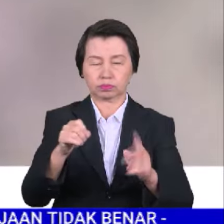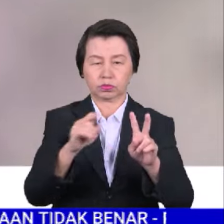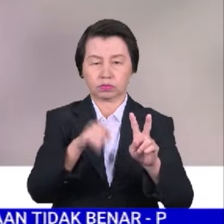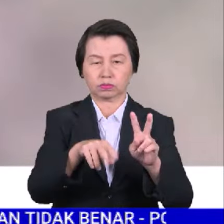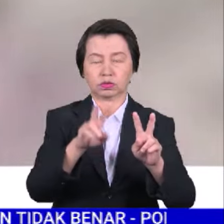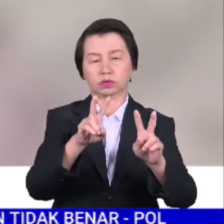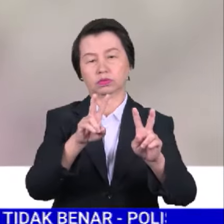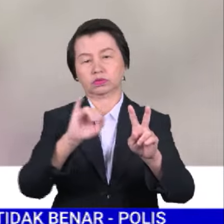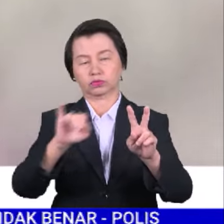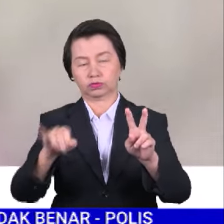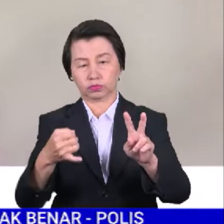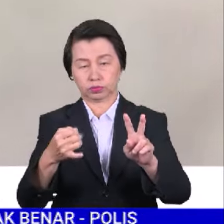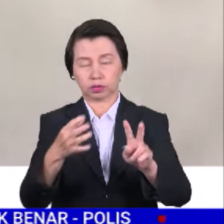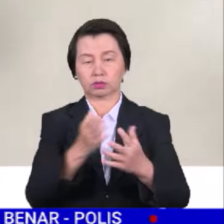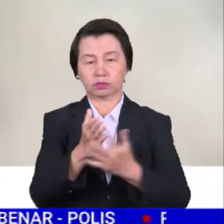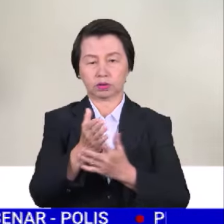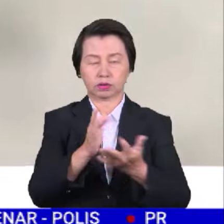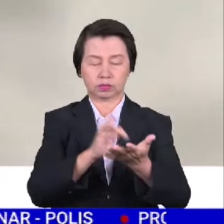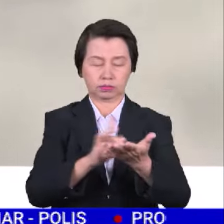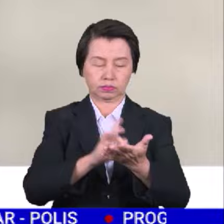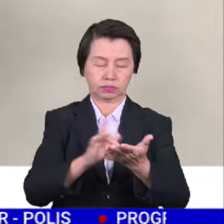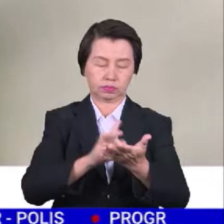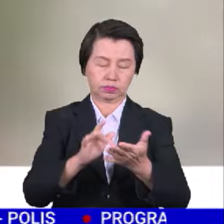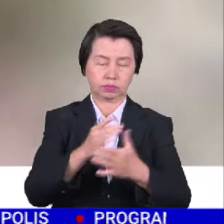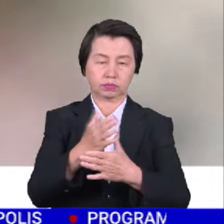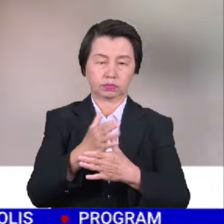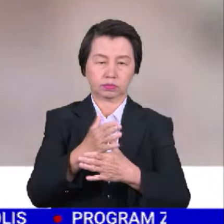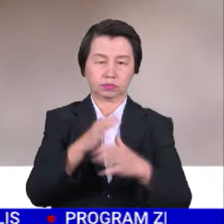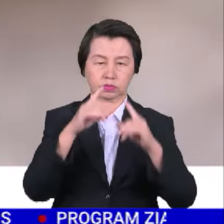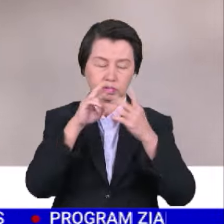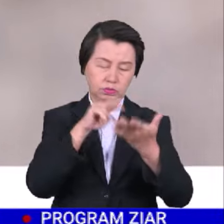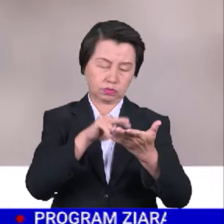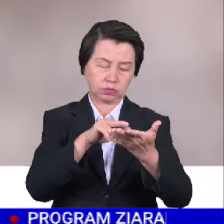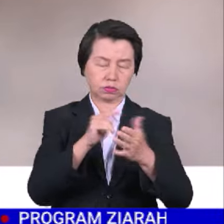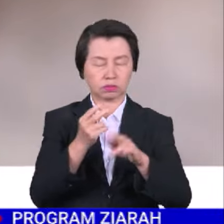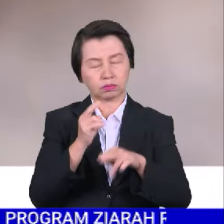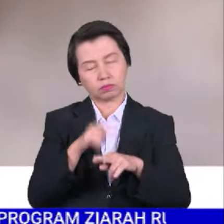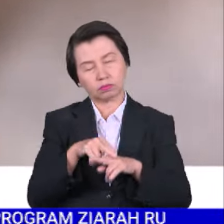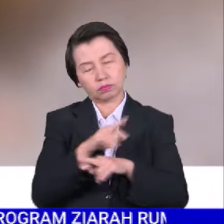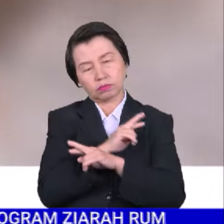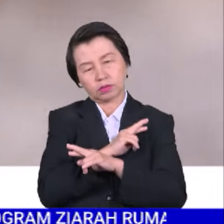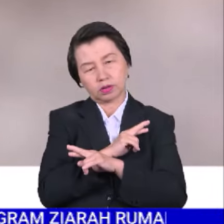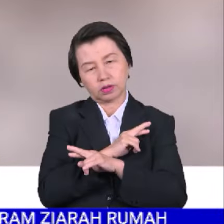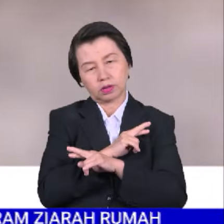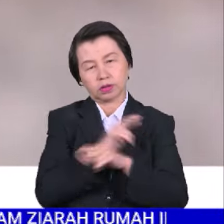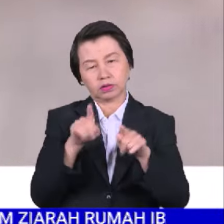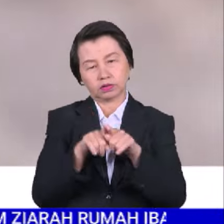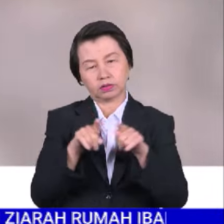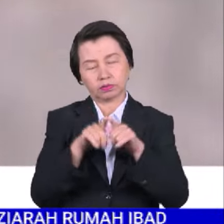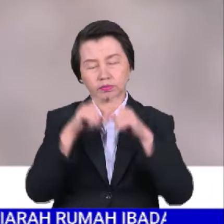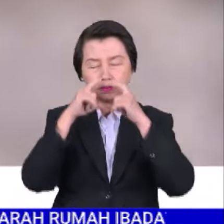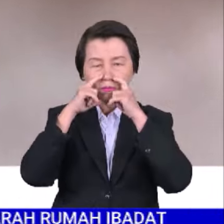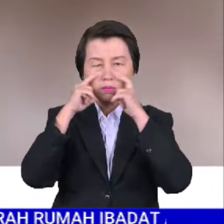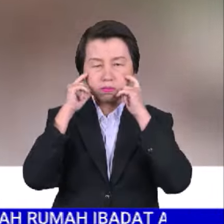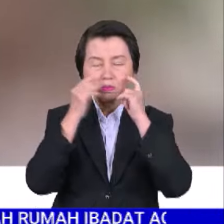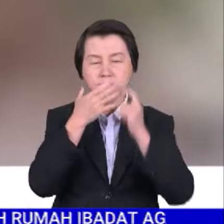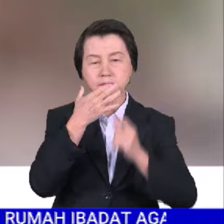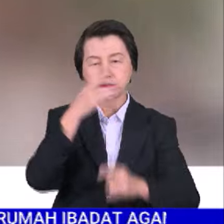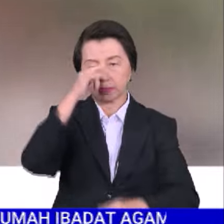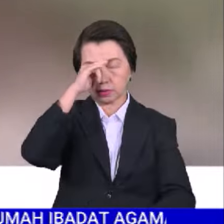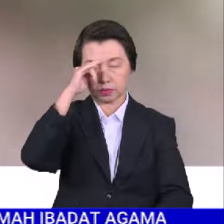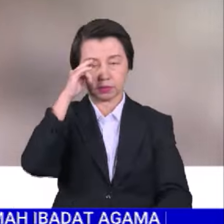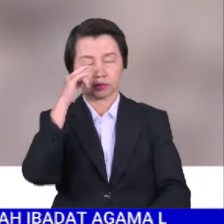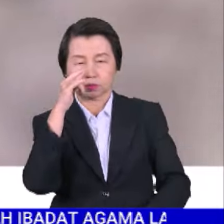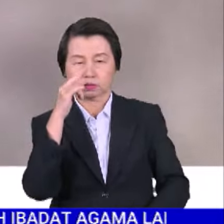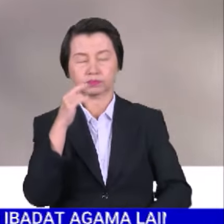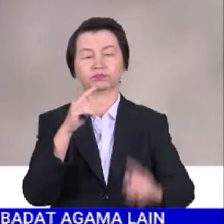2.2 juta. Menerusi perkongsian itu, seekor kucing dilihat sedang berbaring santai seolah memakai pelitup muka berwarna hitam di